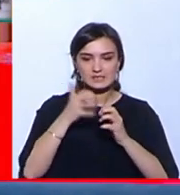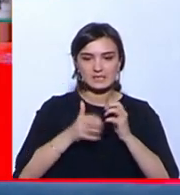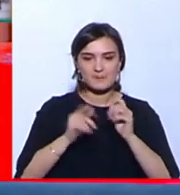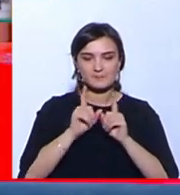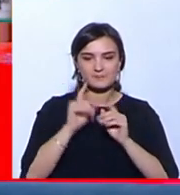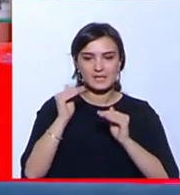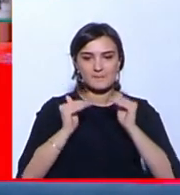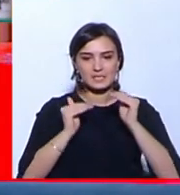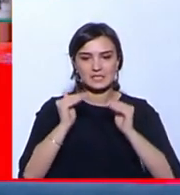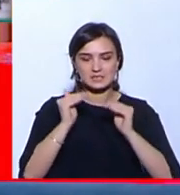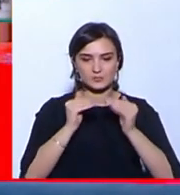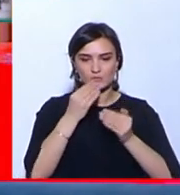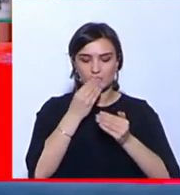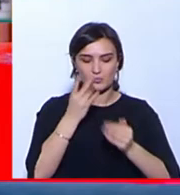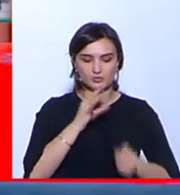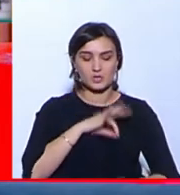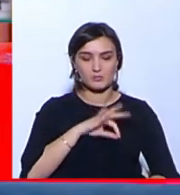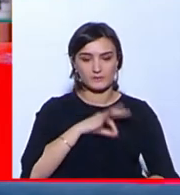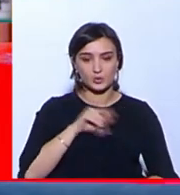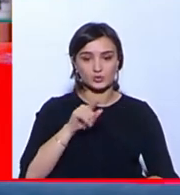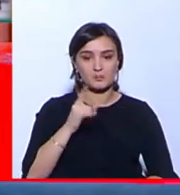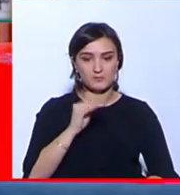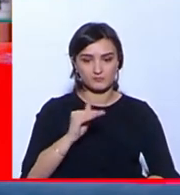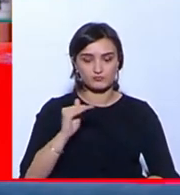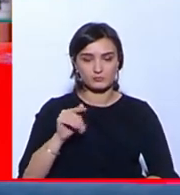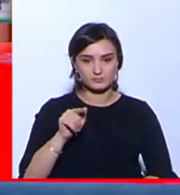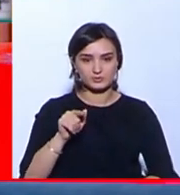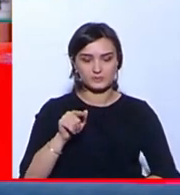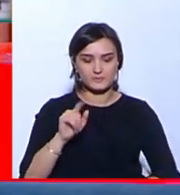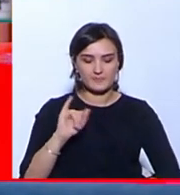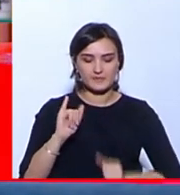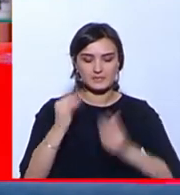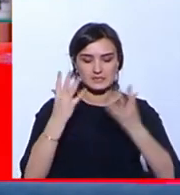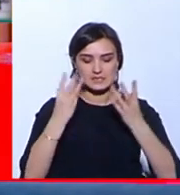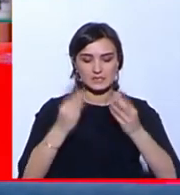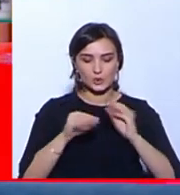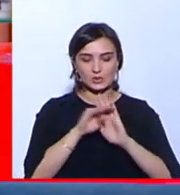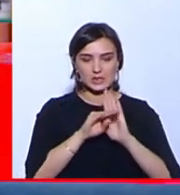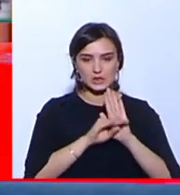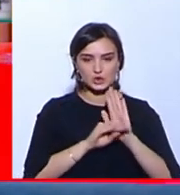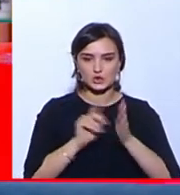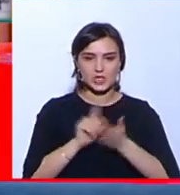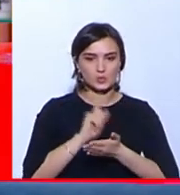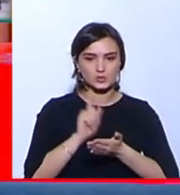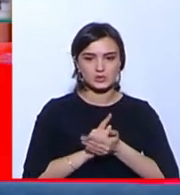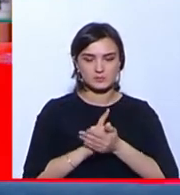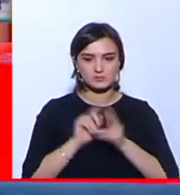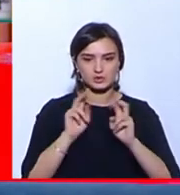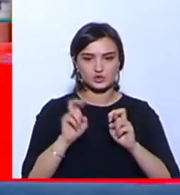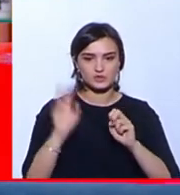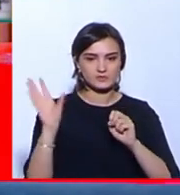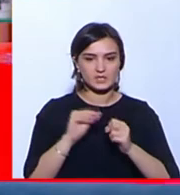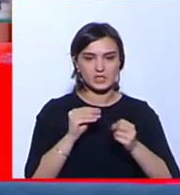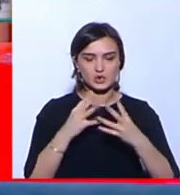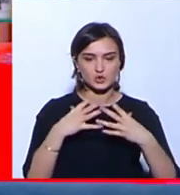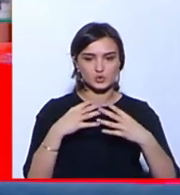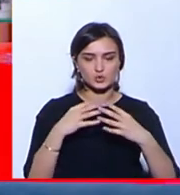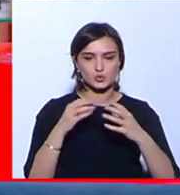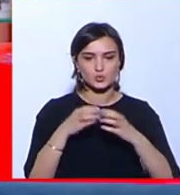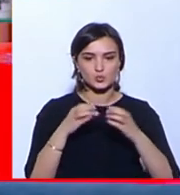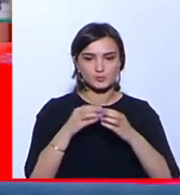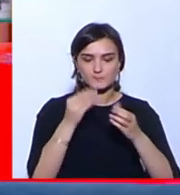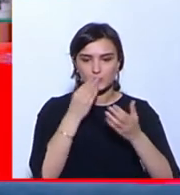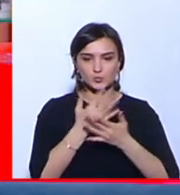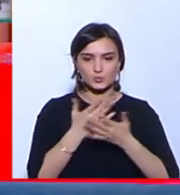კვების პრინციპები უნდა გამოვიყენოთ ამ ბავშვების შემთხვევაში, სადაც დღიური რაციონი აუცილებლად გულისხმობს ყველა ჯგუფის პროდუქტის